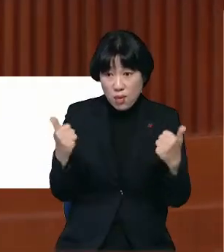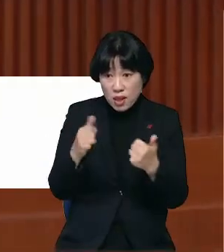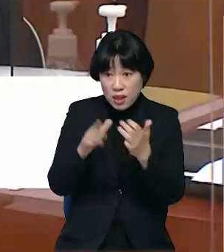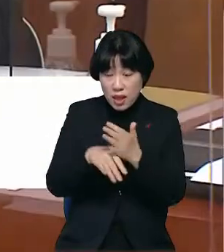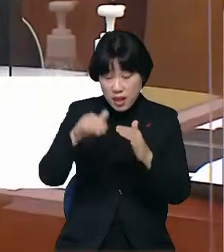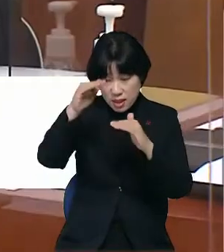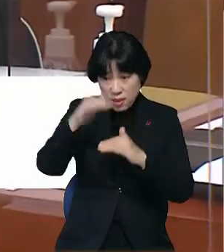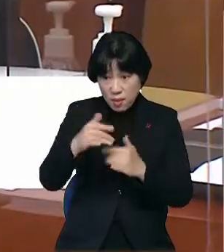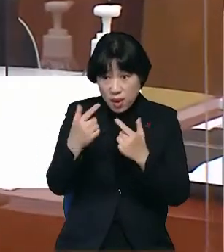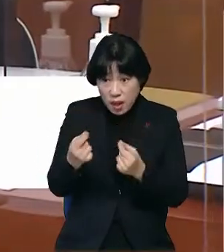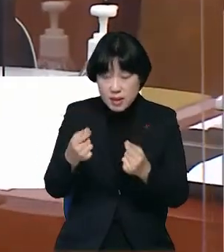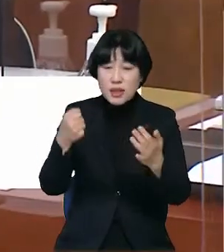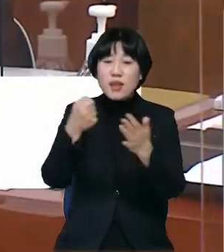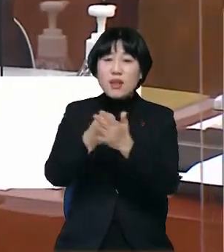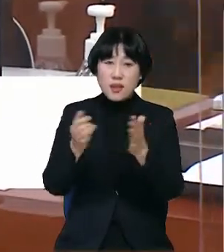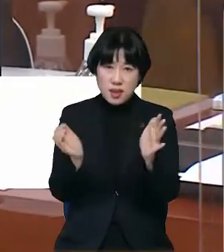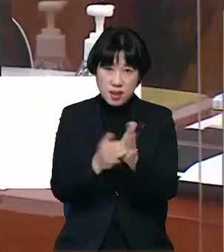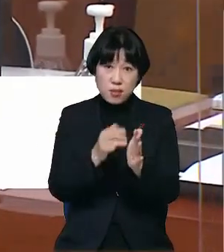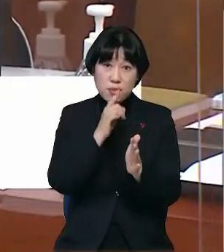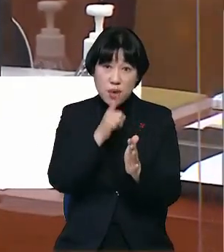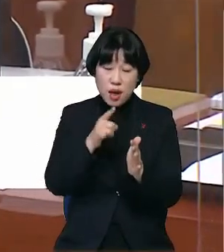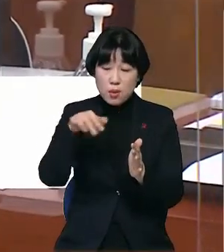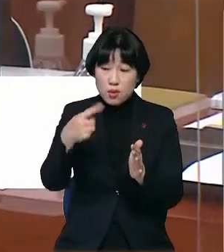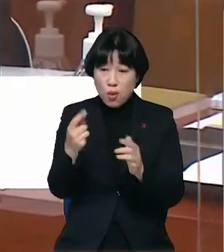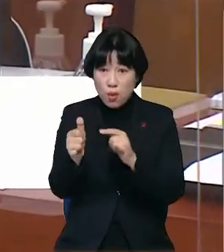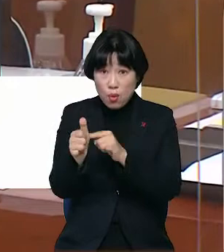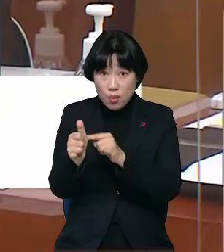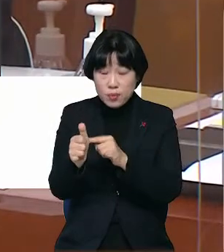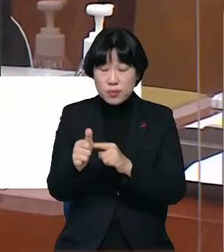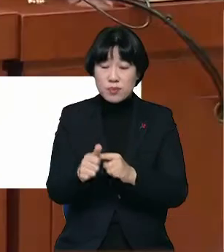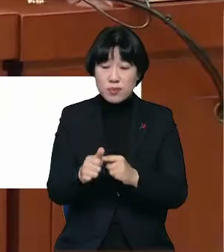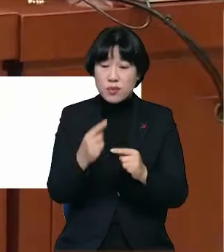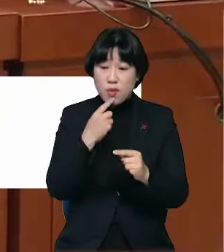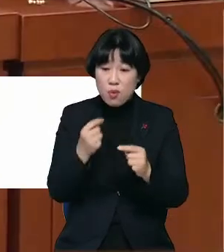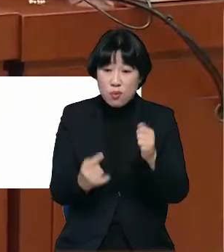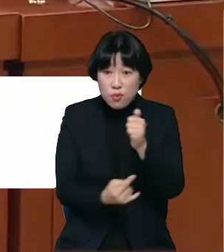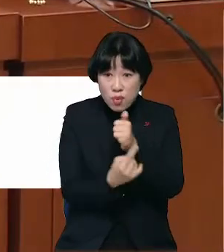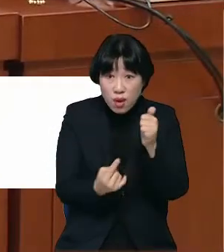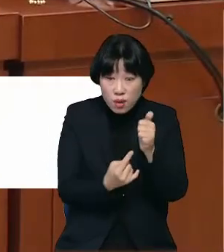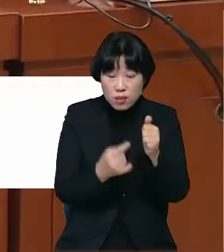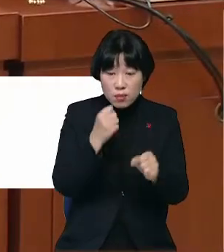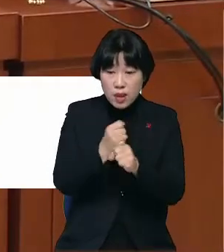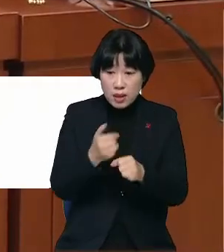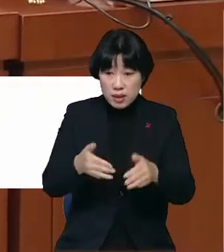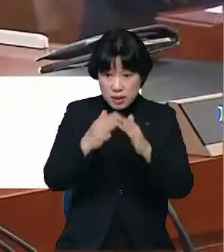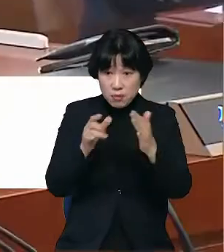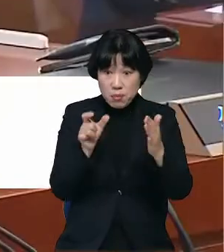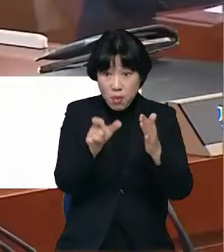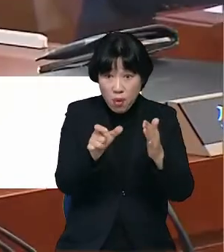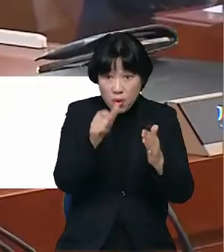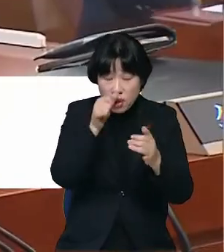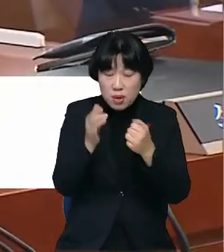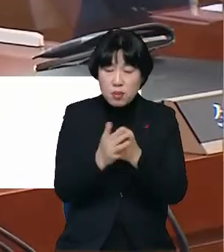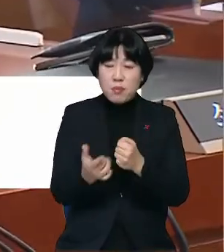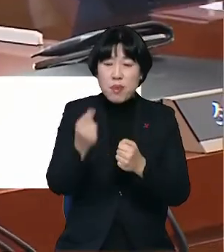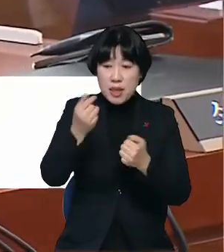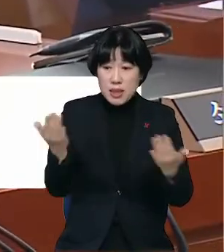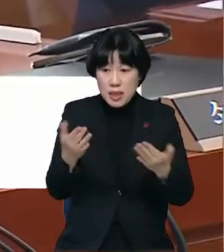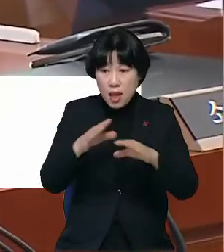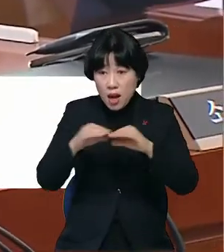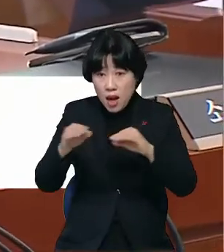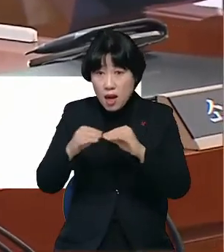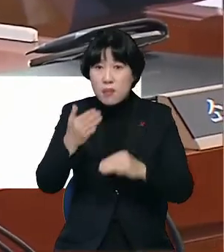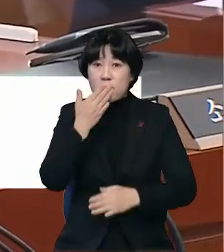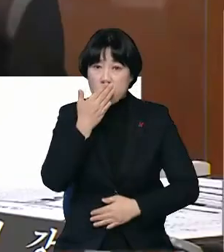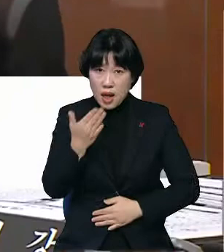의결됐다 고 밝혔습니다 소병철 의원은 소연의 설치 규정이 명문화 됨에 따라 신속한 업무 처리가